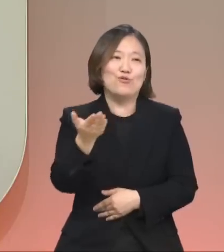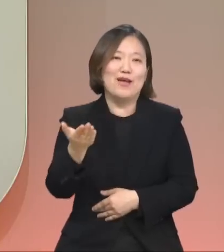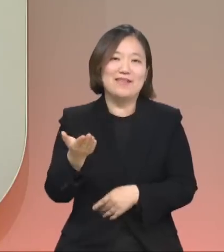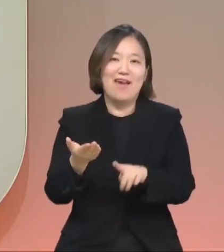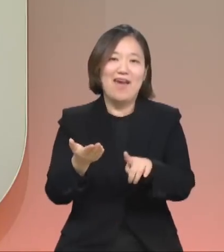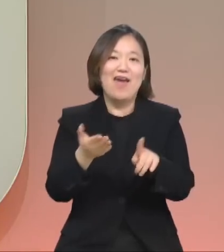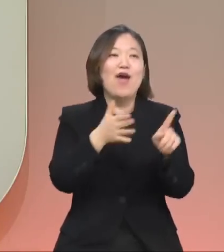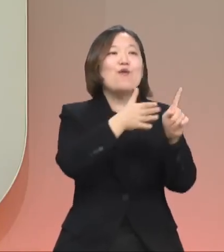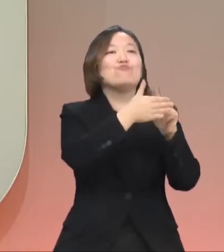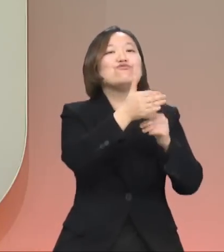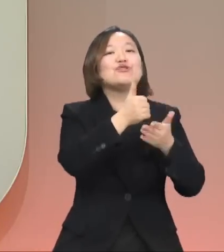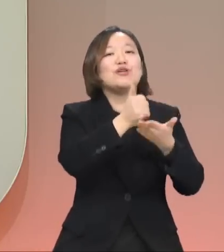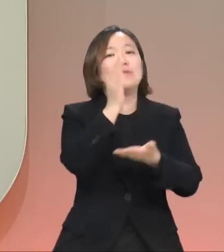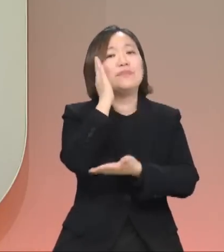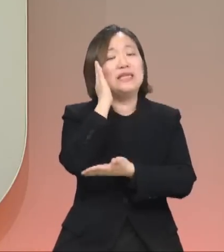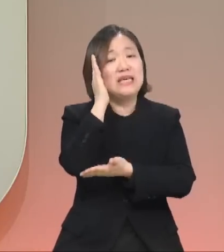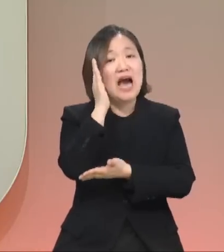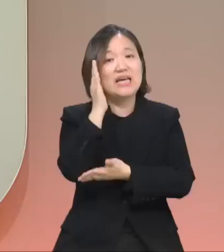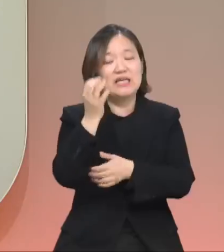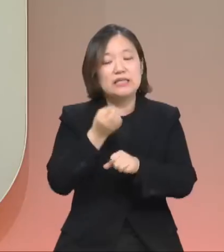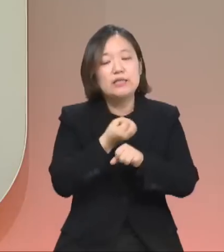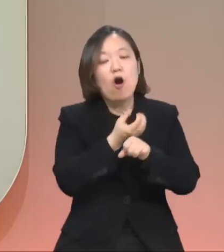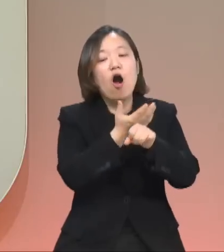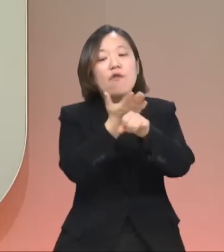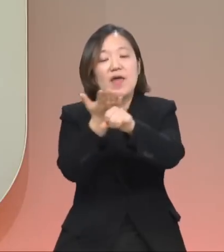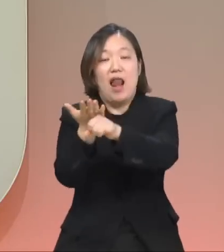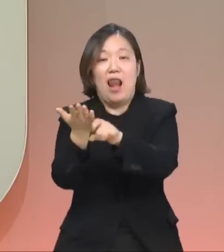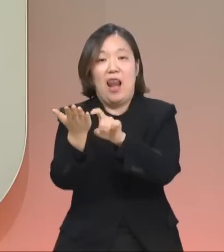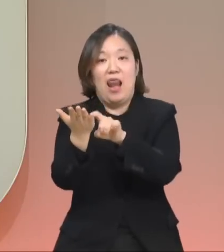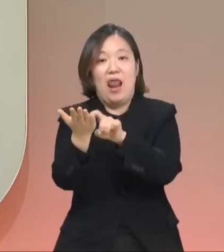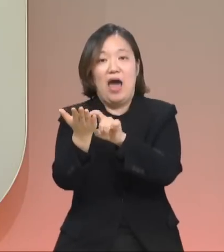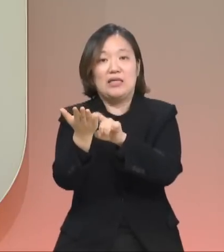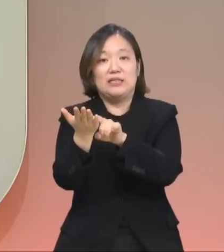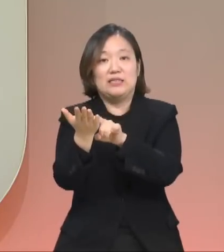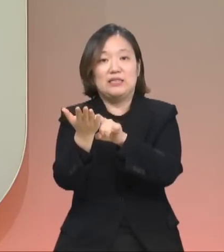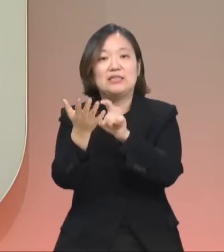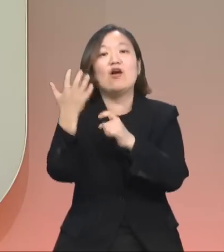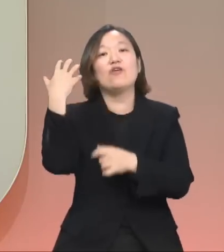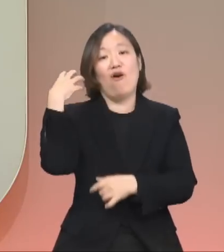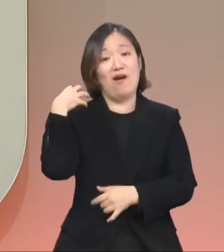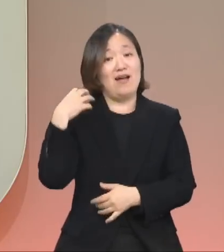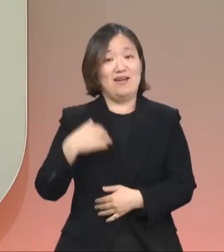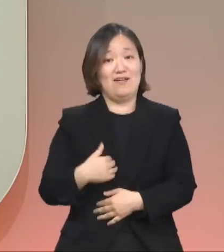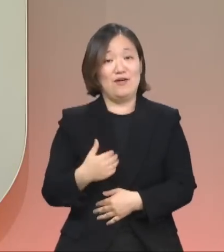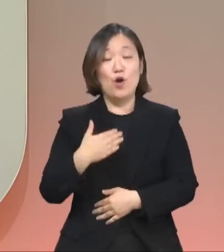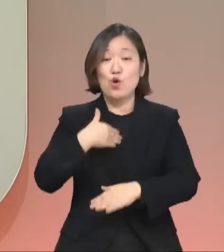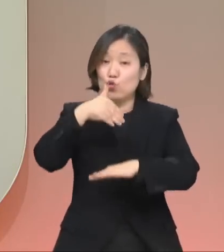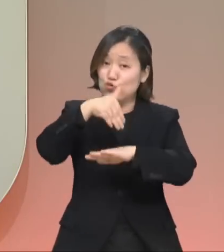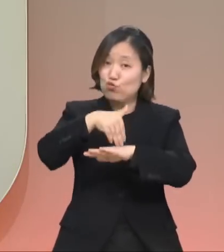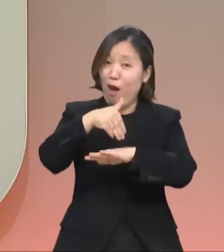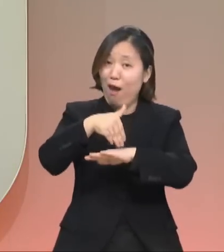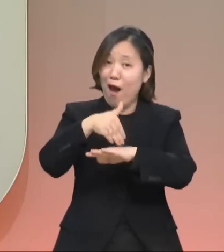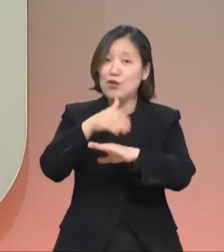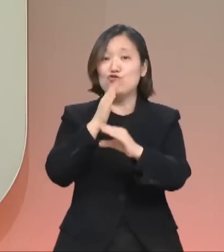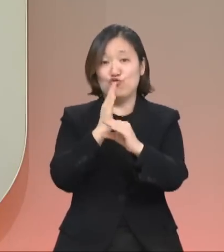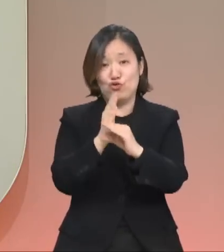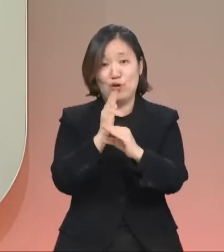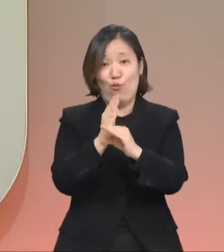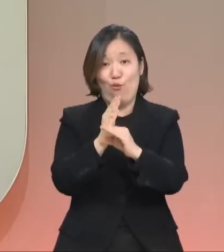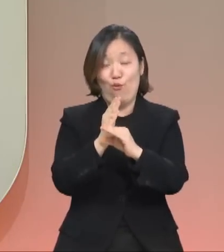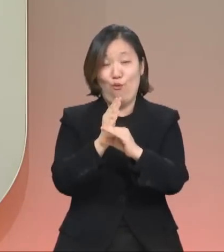부처님 말씀을 전달하고자 하는 그냥 선생님 역할일 뿐이지 저도 수행이 엄청 부족한 사람이에요